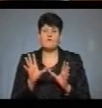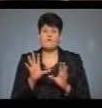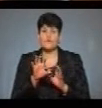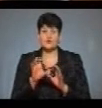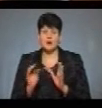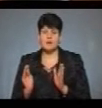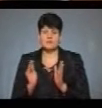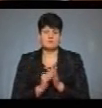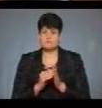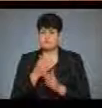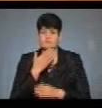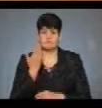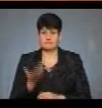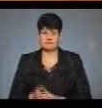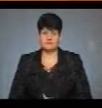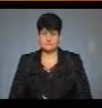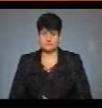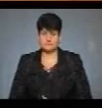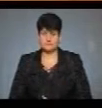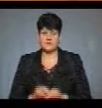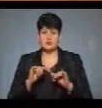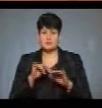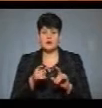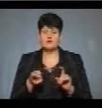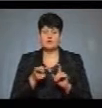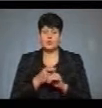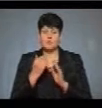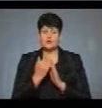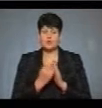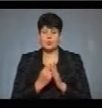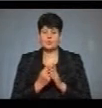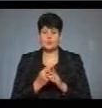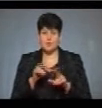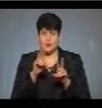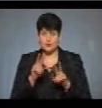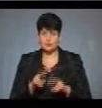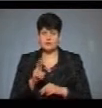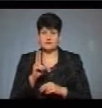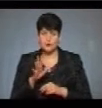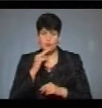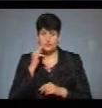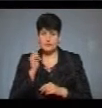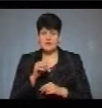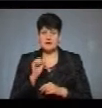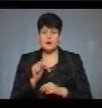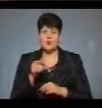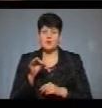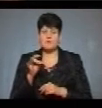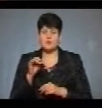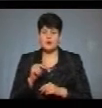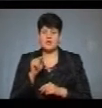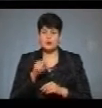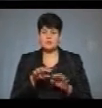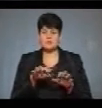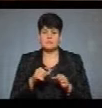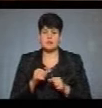не долучені. До справи долучили протокол огляду квартири обвинуваченого Андрія Горбатюка, а також його